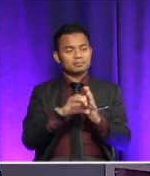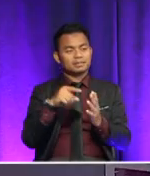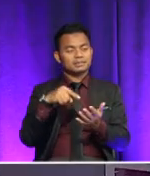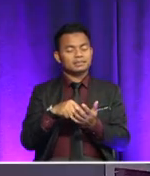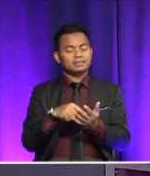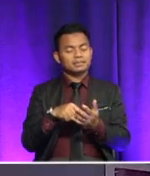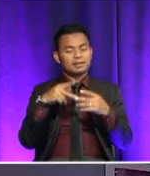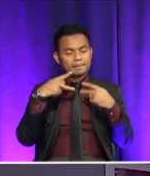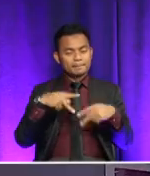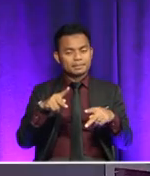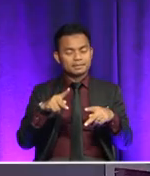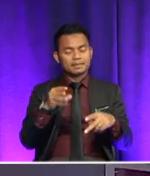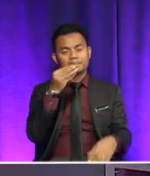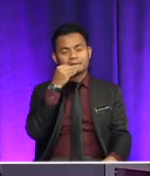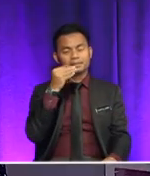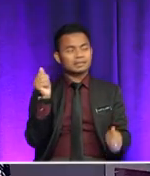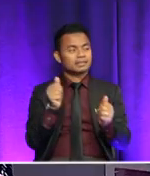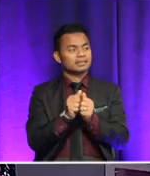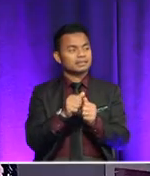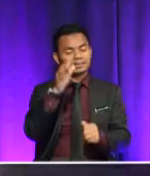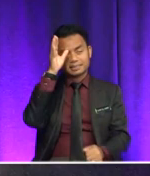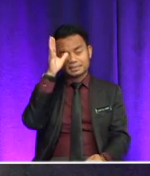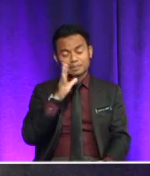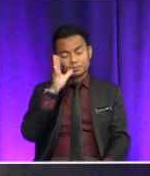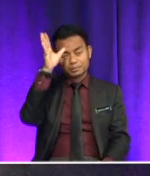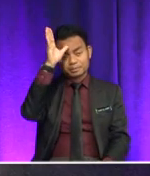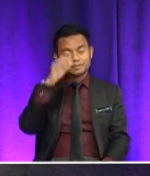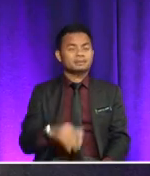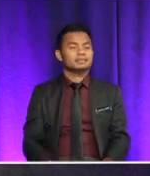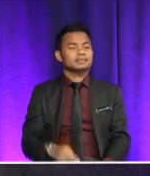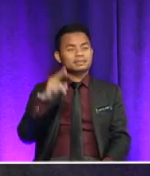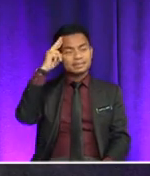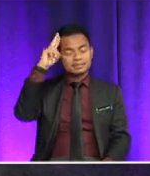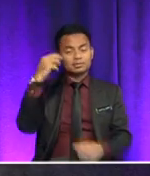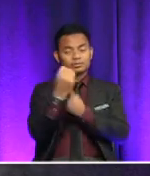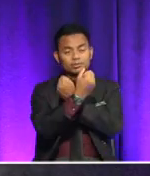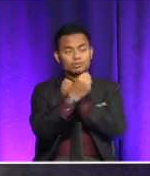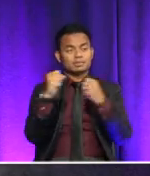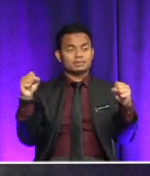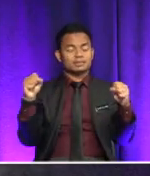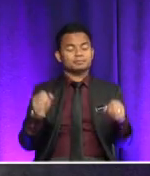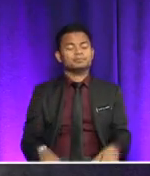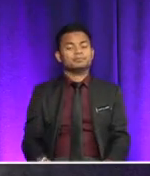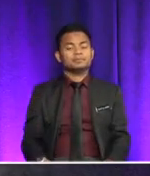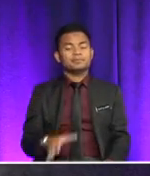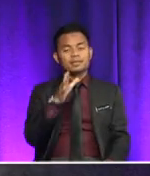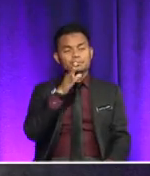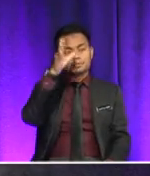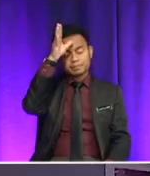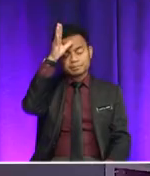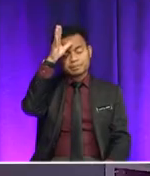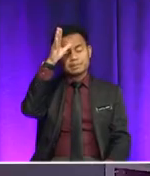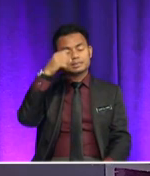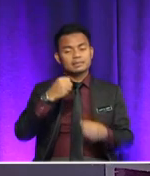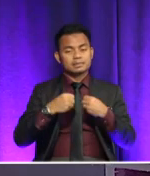ibu bapak ibu bapak sedang makan dengan anak-anaknya ini situasi